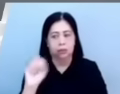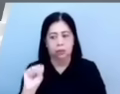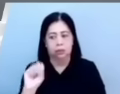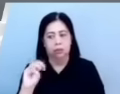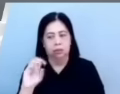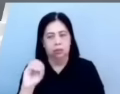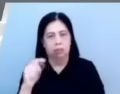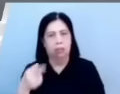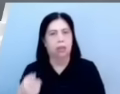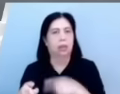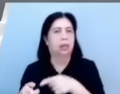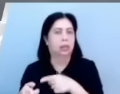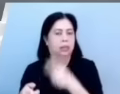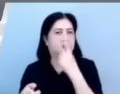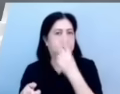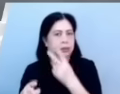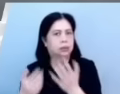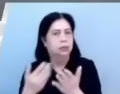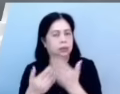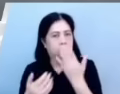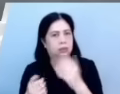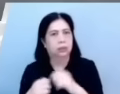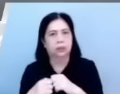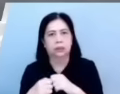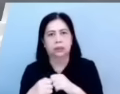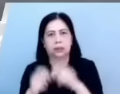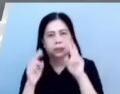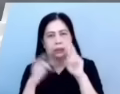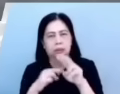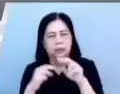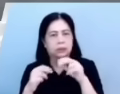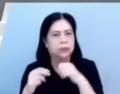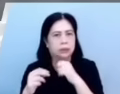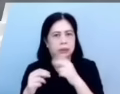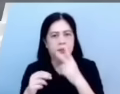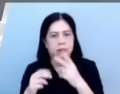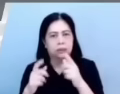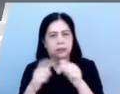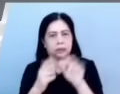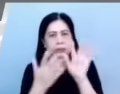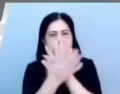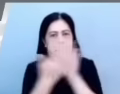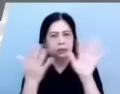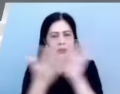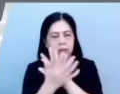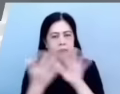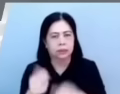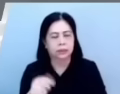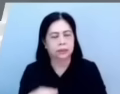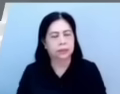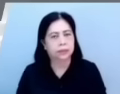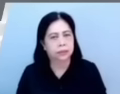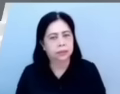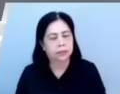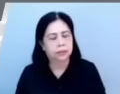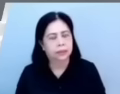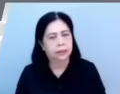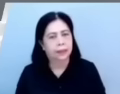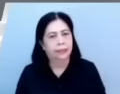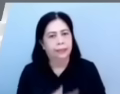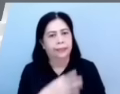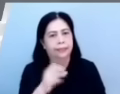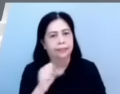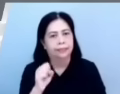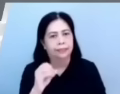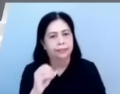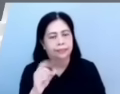po yung nakikita natin na halos nare-reduce na po yung visibility natin habang po naglalakbay po tayo. So ang